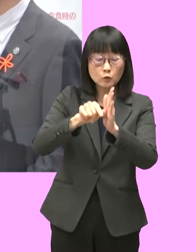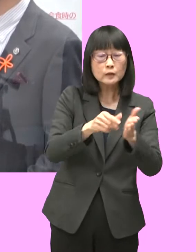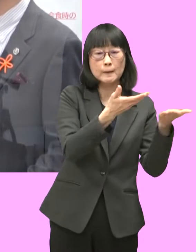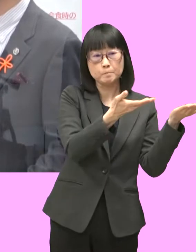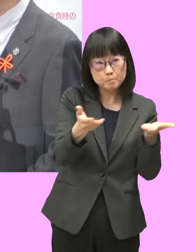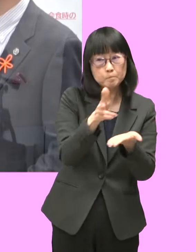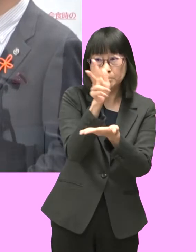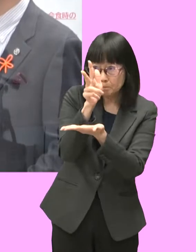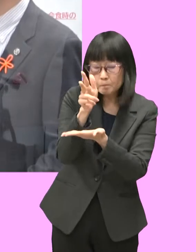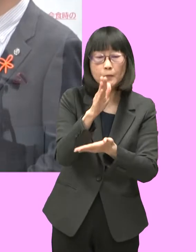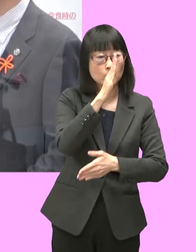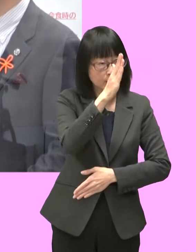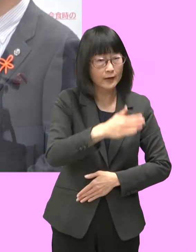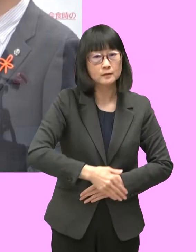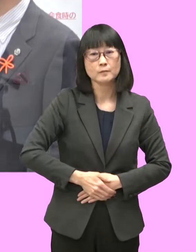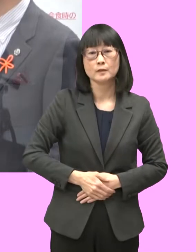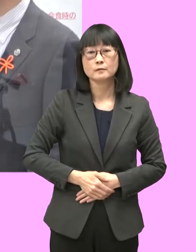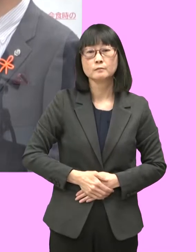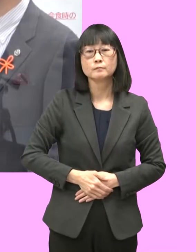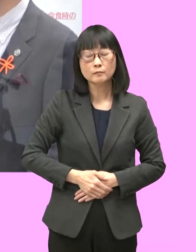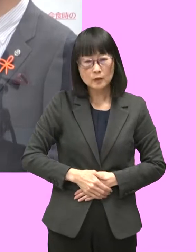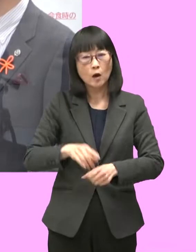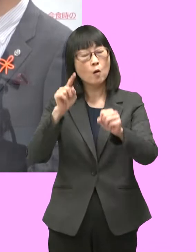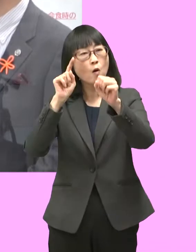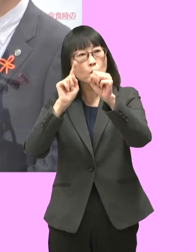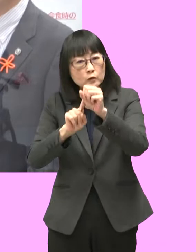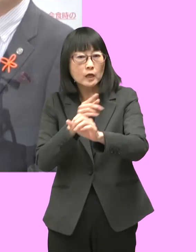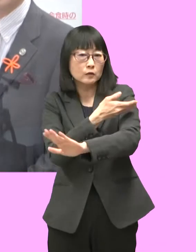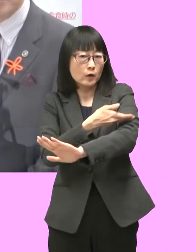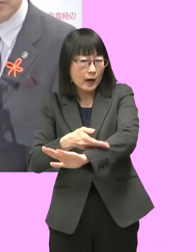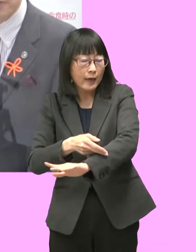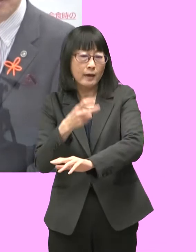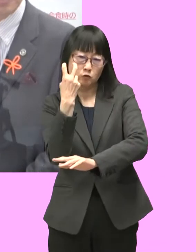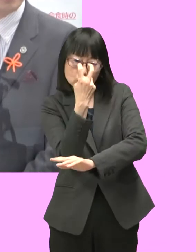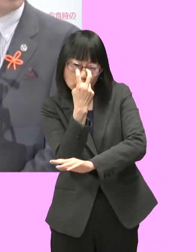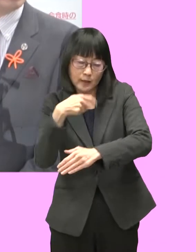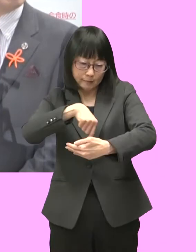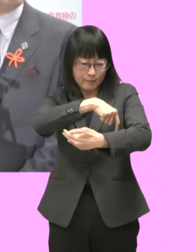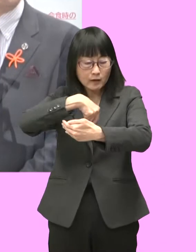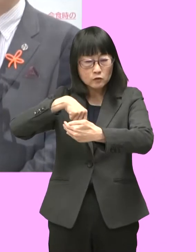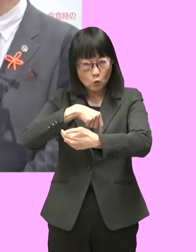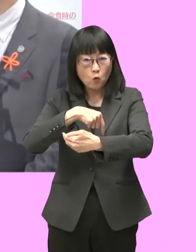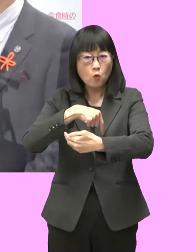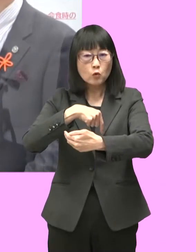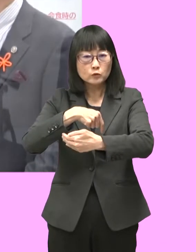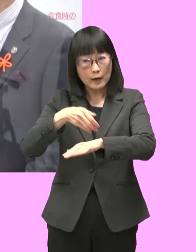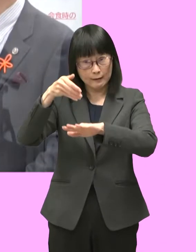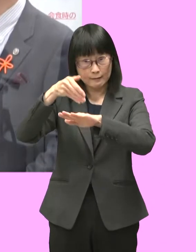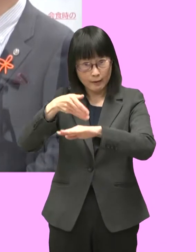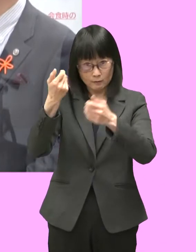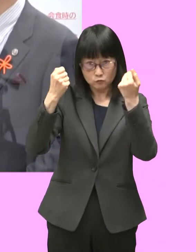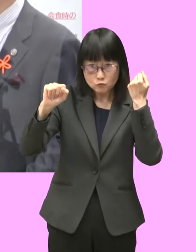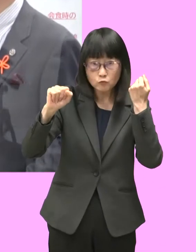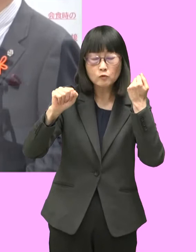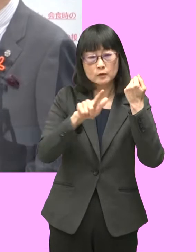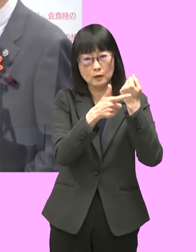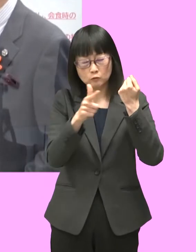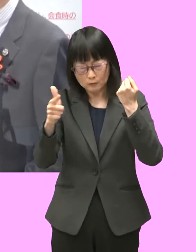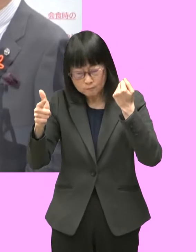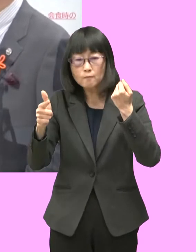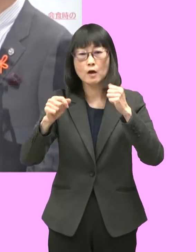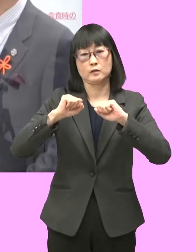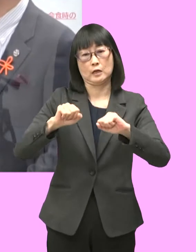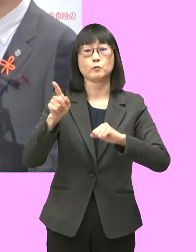の目的流れ業務、それから聞き取り調査の演習といったことをですね、実施をいたします